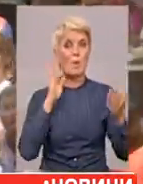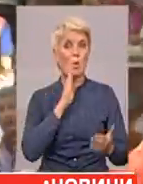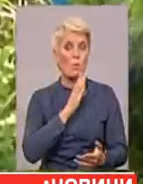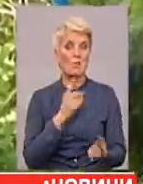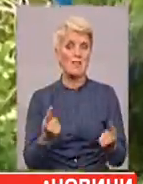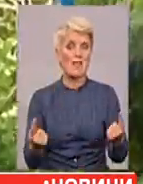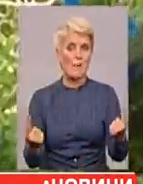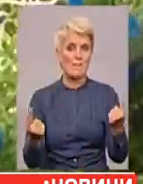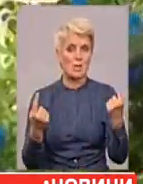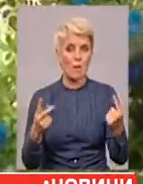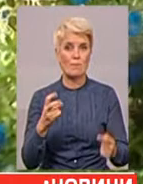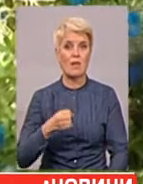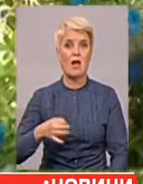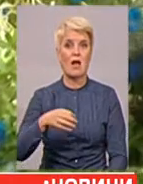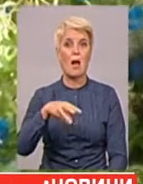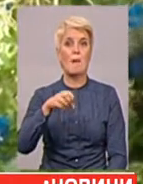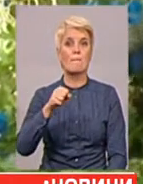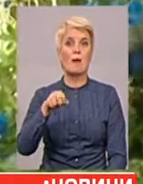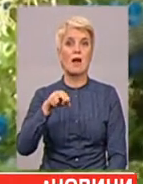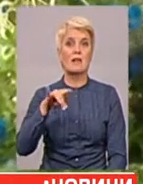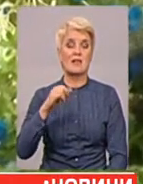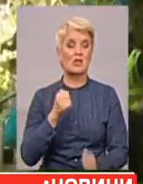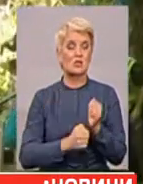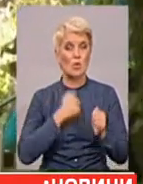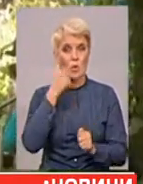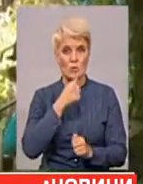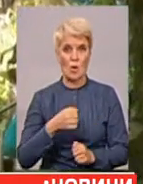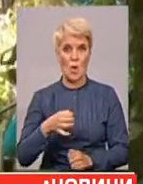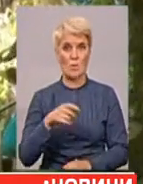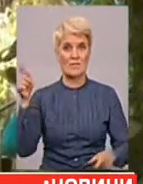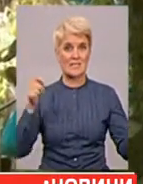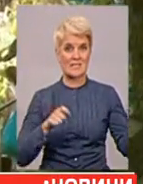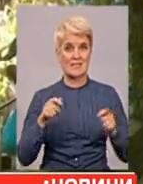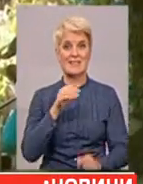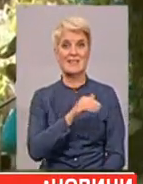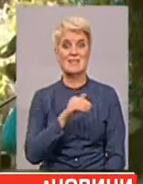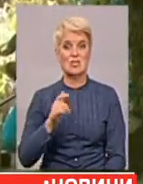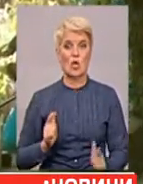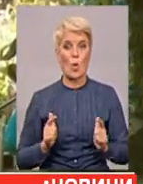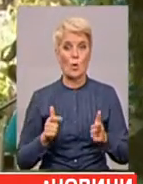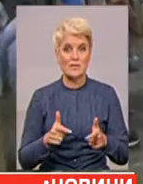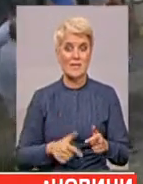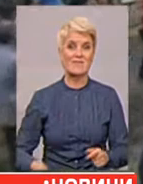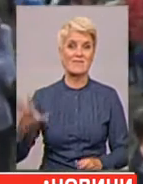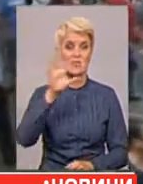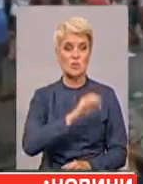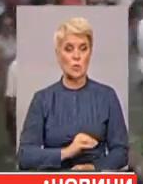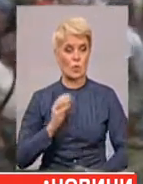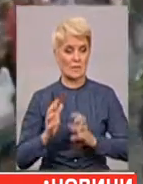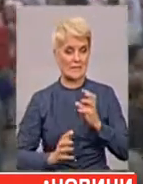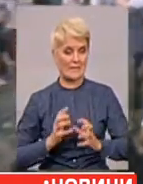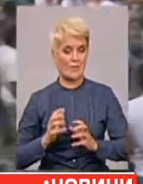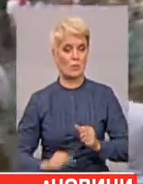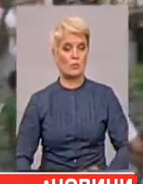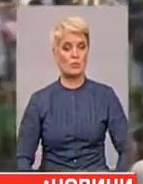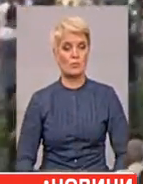наймасштабніших і найвідоміших на Мадейрі. Щорічно на острів з'їжджаються тисячі гостей з усього світу.